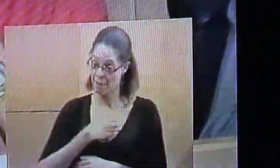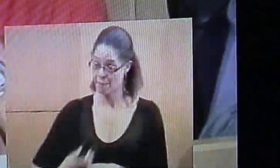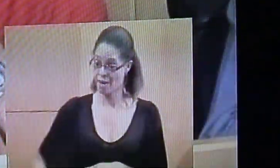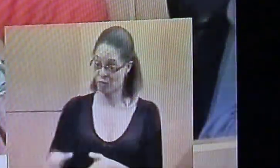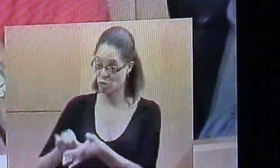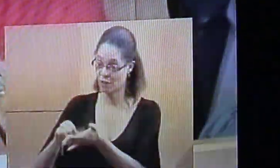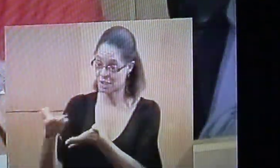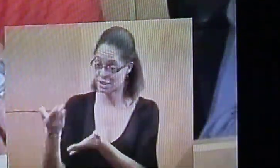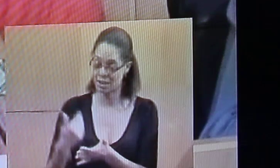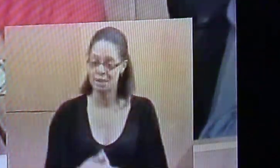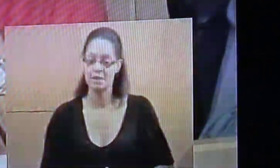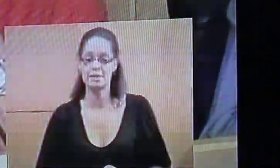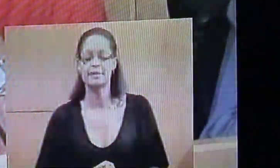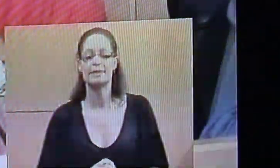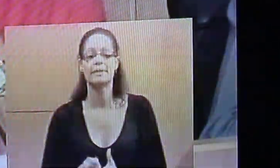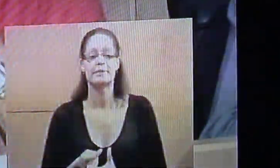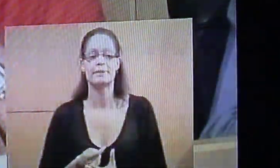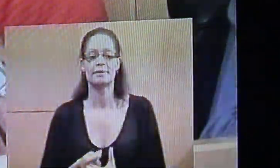Fort-de-France.